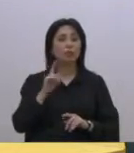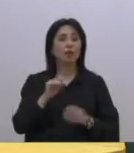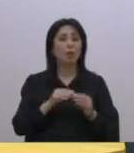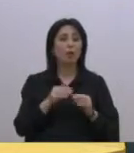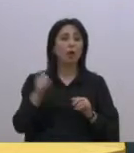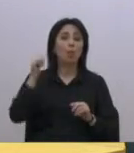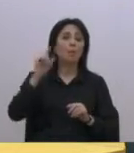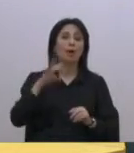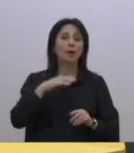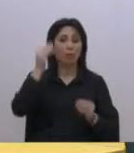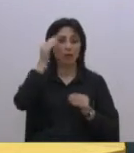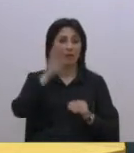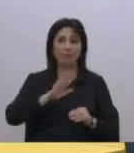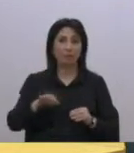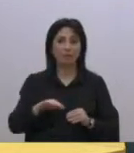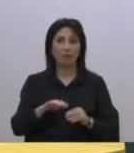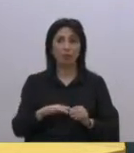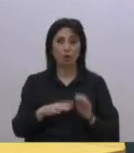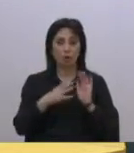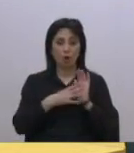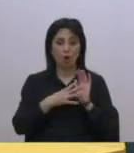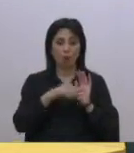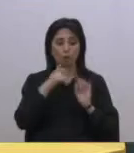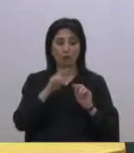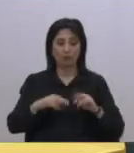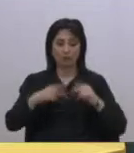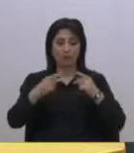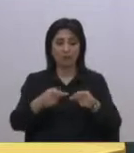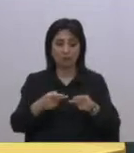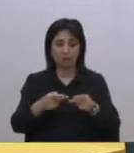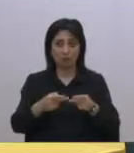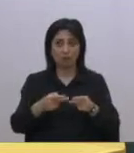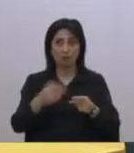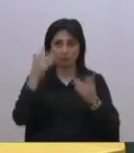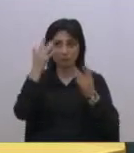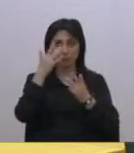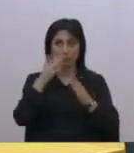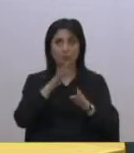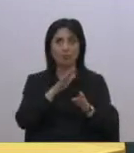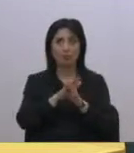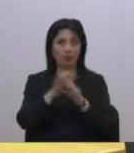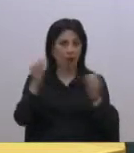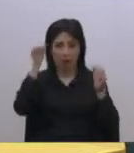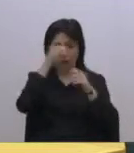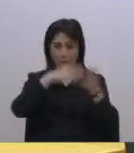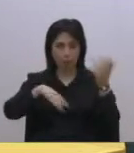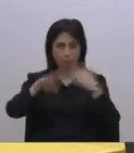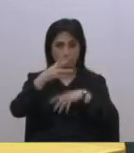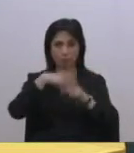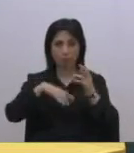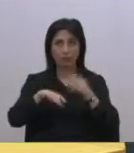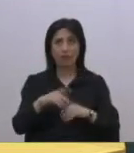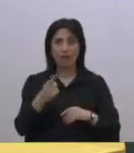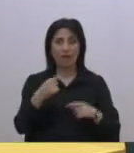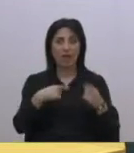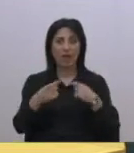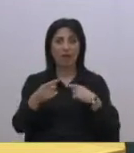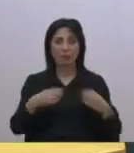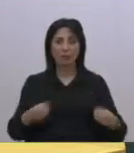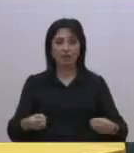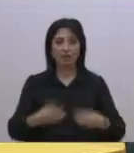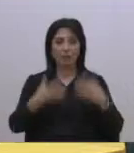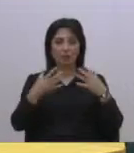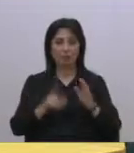პრობლემური და ისე რაღაცნაირად 90-იან წლებში აღმოჩნდით, აი წარმოიდგინეთ სრულ ქაოსში. და ერთმანეთთან